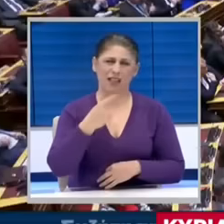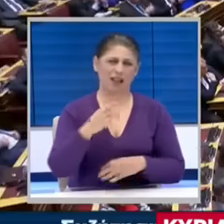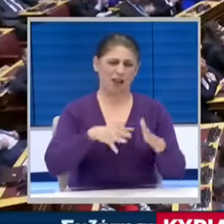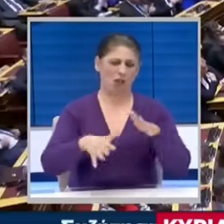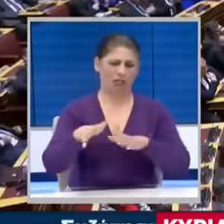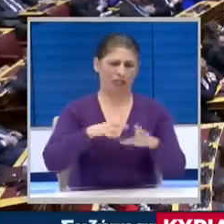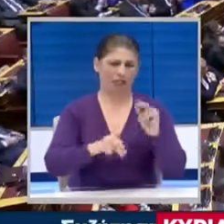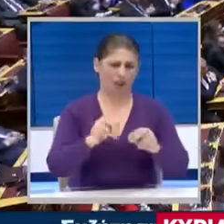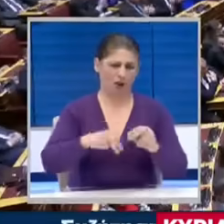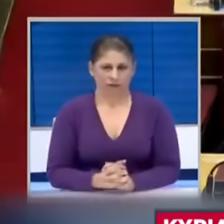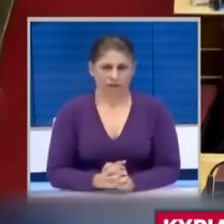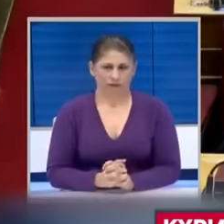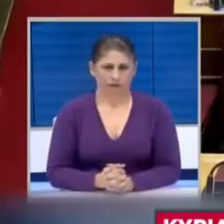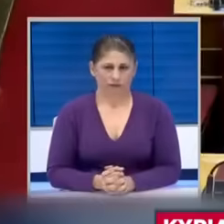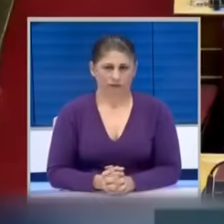κυβέρνησης.